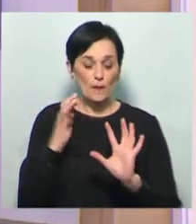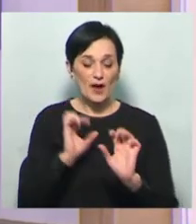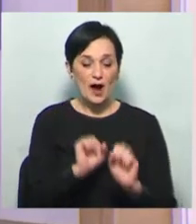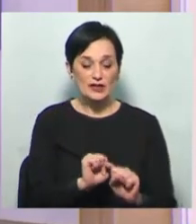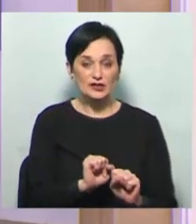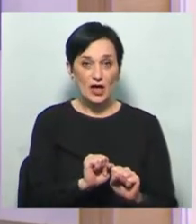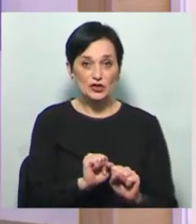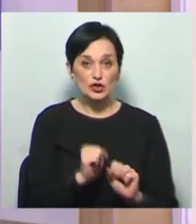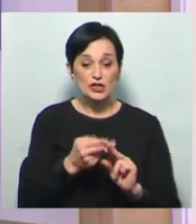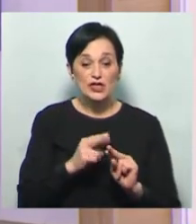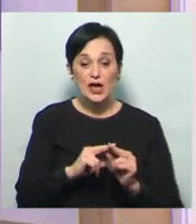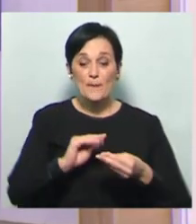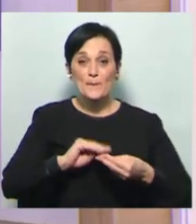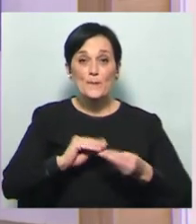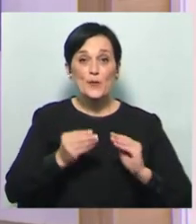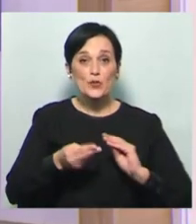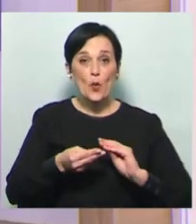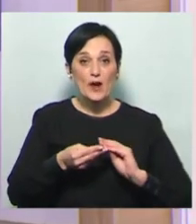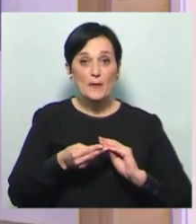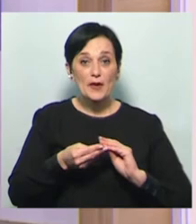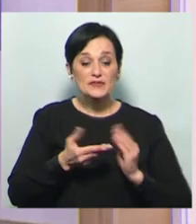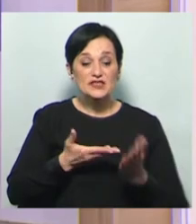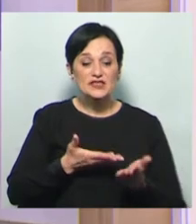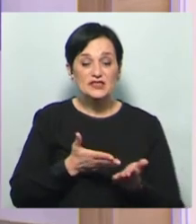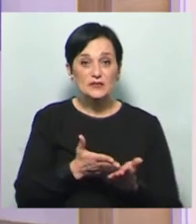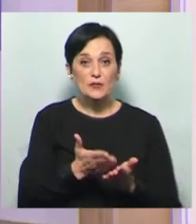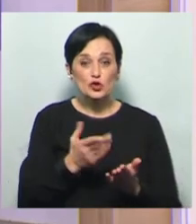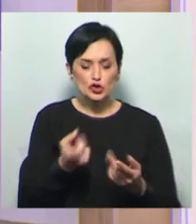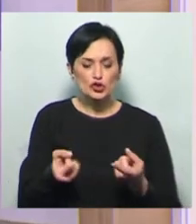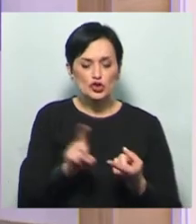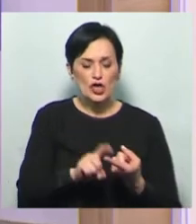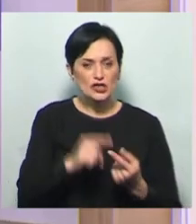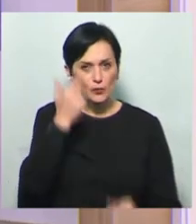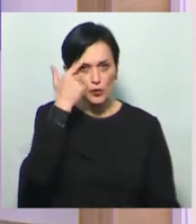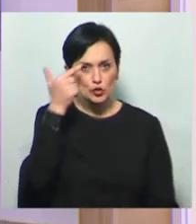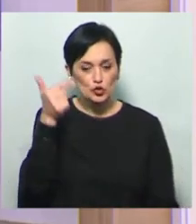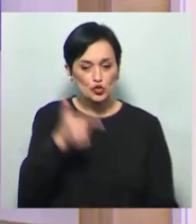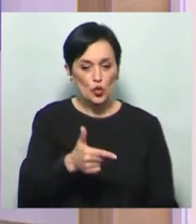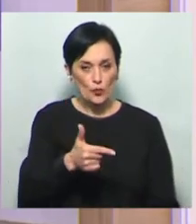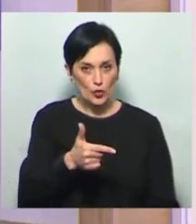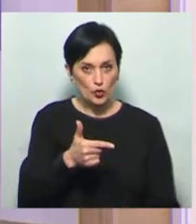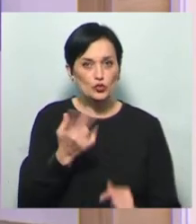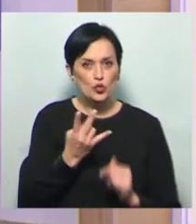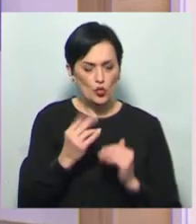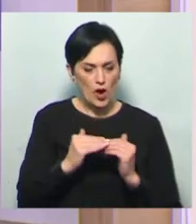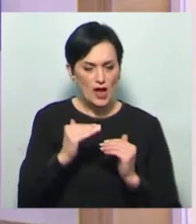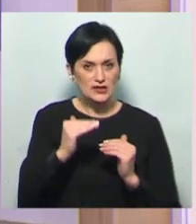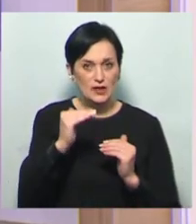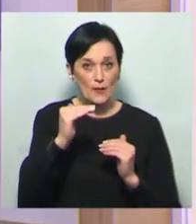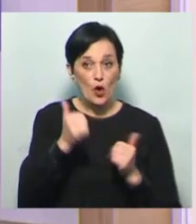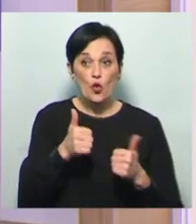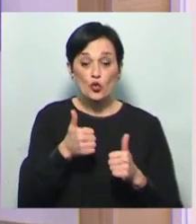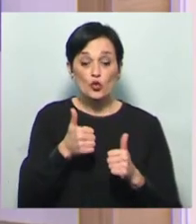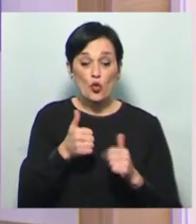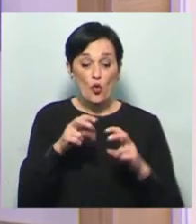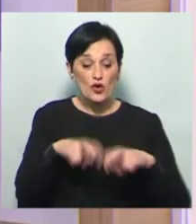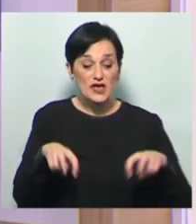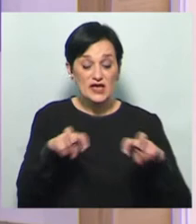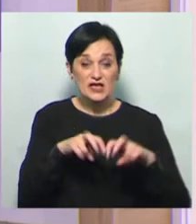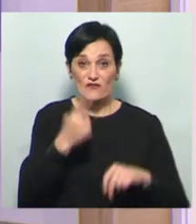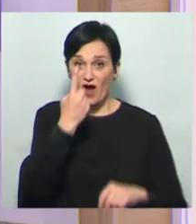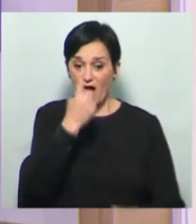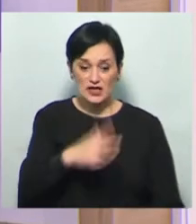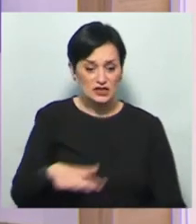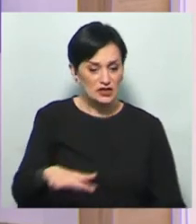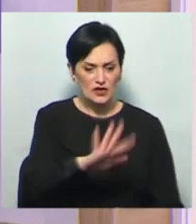მხარდაჭერა იმ პრობლემების მიმართ, რომელთა შესახებ ცნობადობა ასამაღლებელია და როგორც ირკვევა მარტო ერთ ქვეყანაში კი